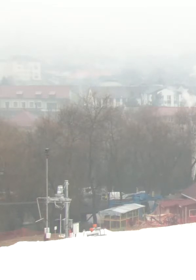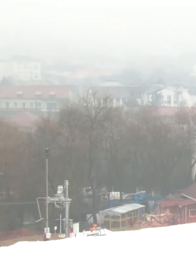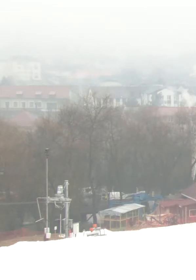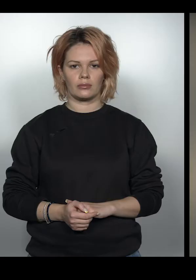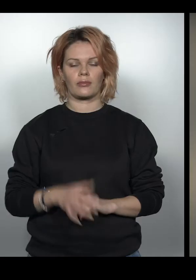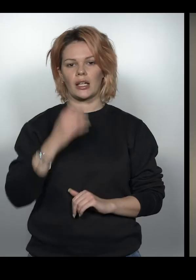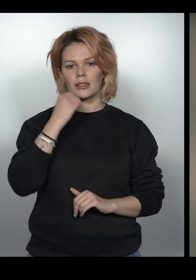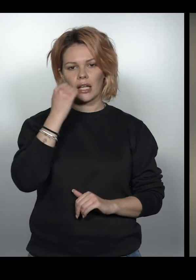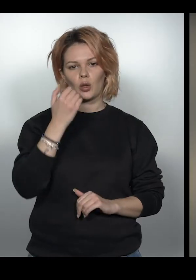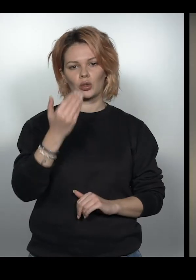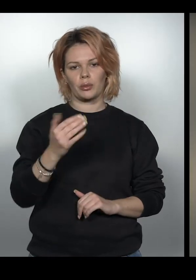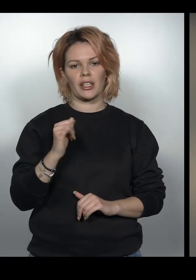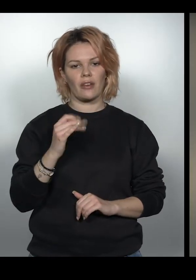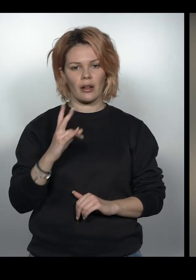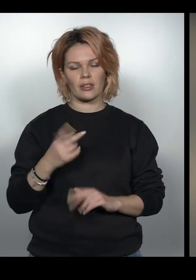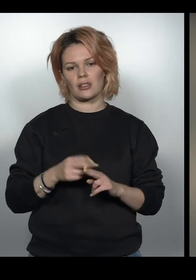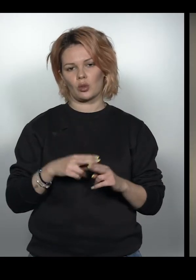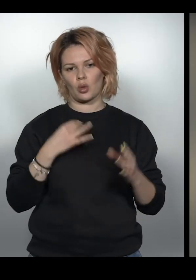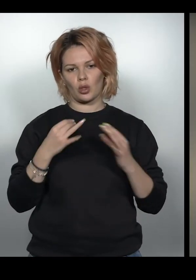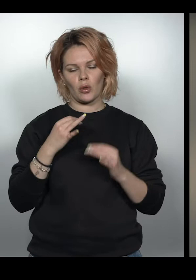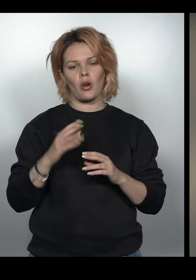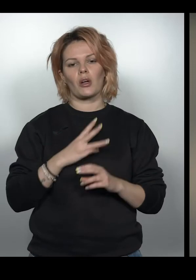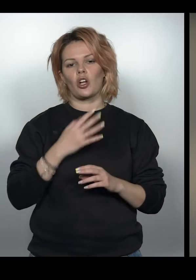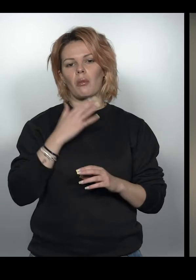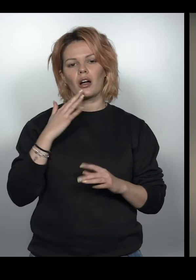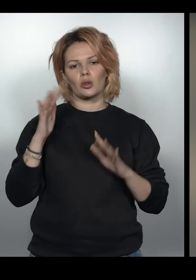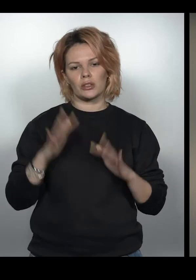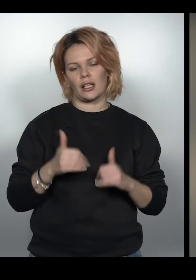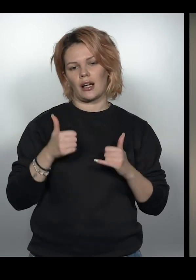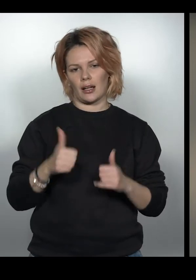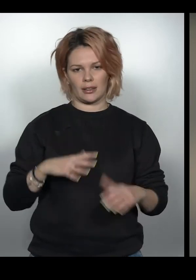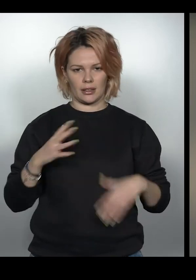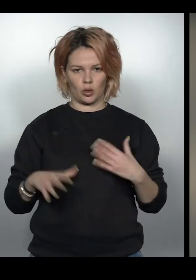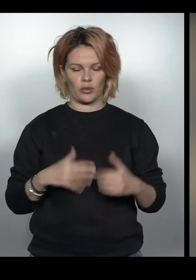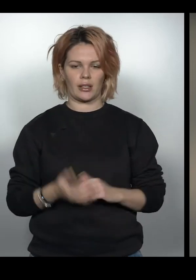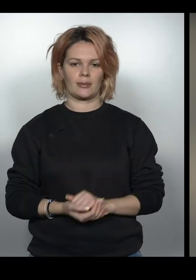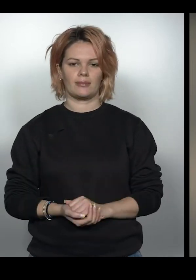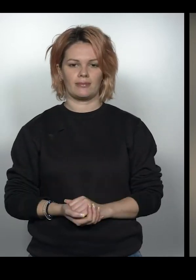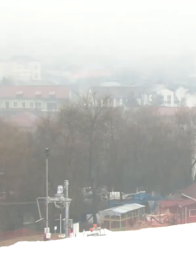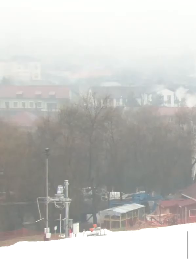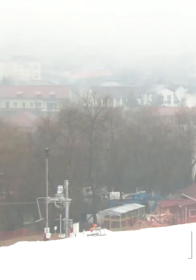відпочинок. Дякую тобі, Іване, за цю розмову. Бажаю багато снігу та гарних тренувань.